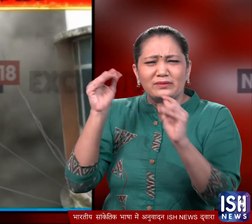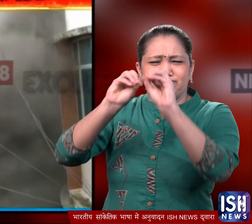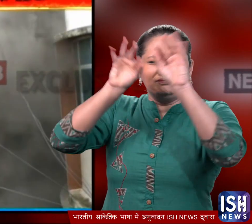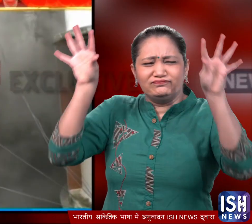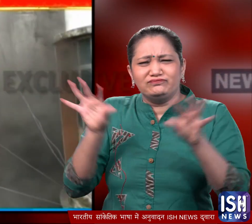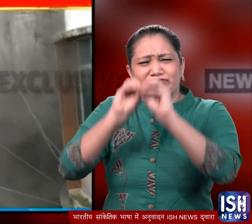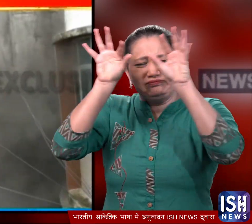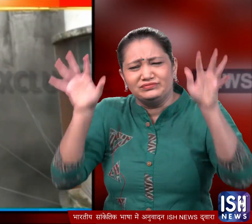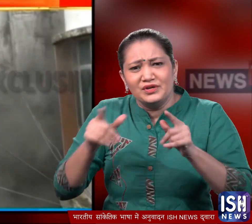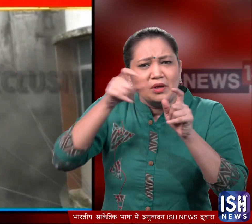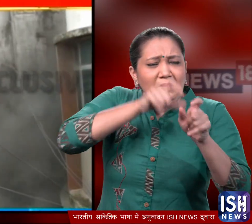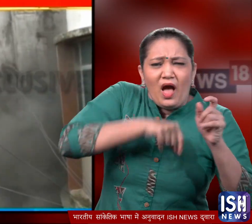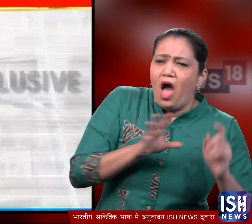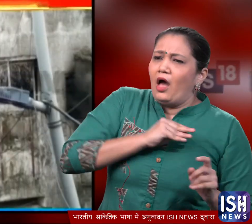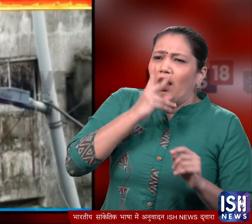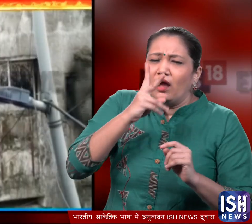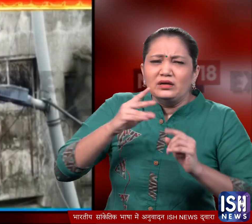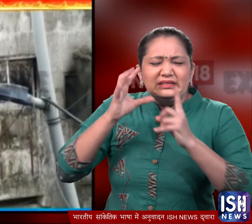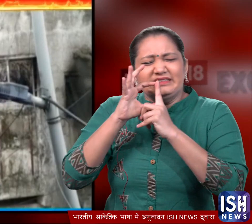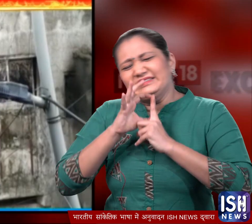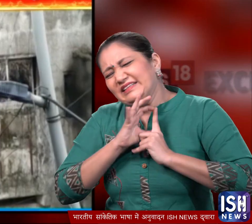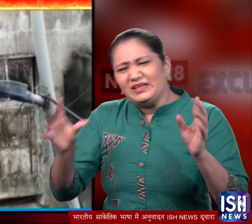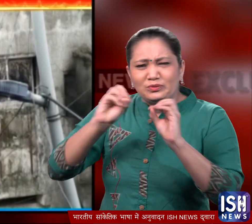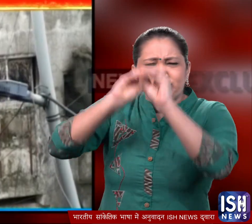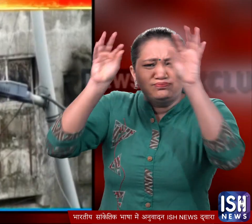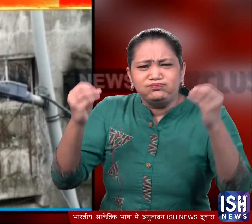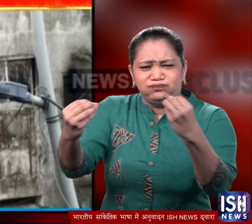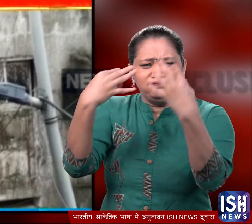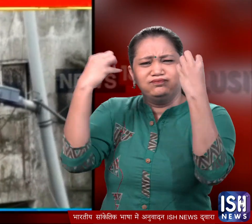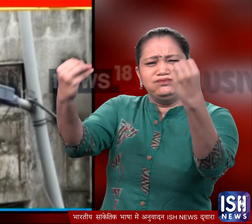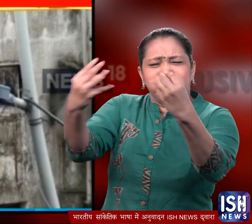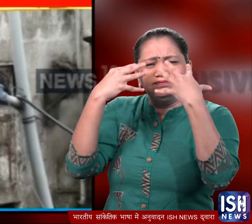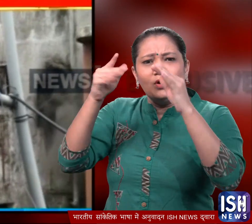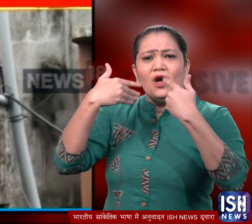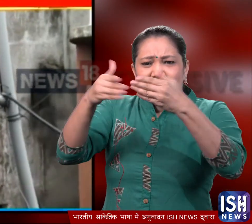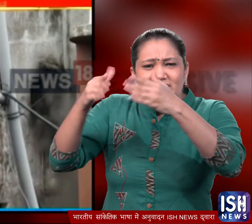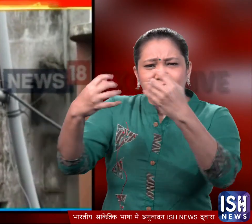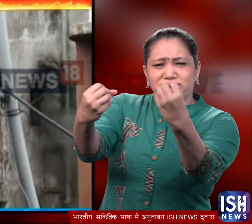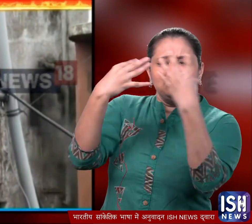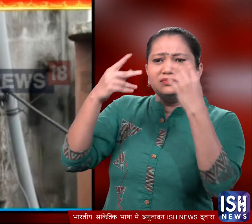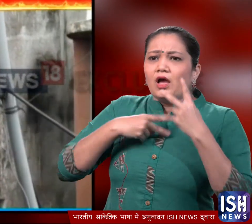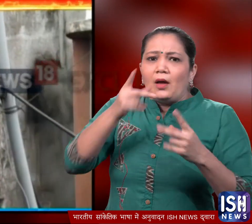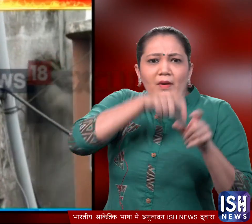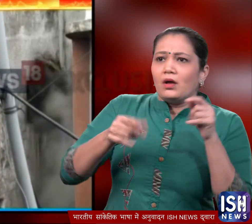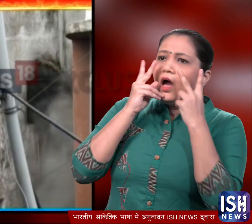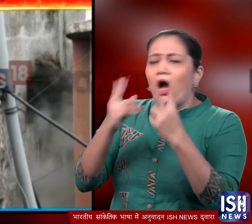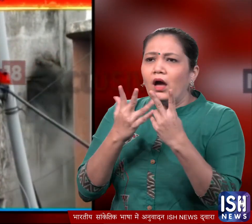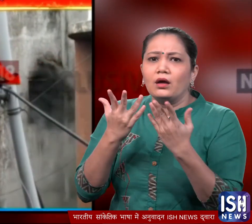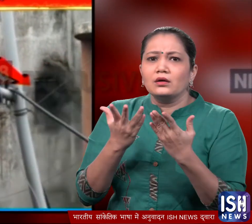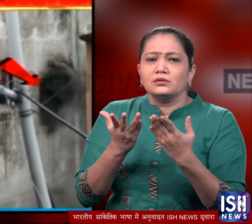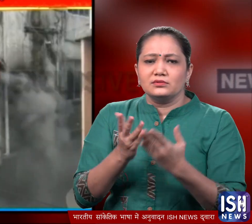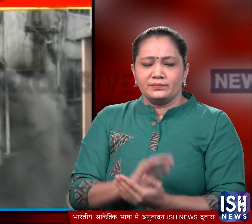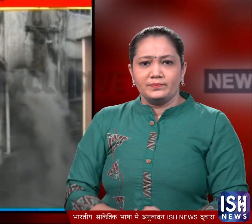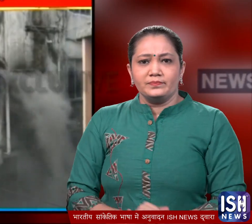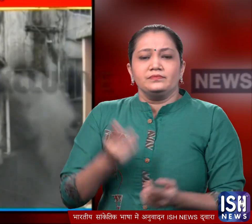धुएं ने पूरे इलाके में कोहराम मचा दिया। इतनी बड़ी मात्रा में धुआं उसकी खिड़कियों से निकल रहा था कि उस पर नजर पड़ते ही अच्छों के होश वाक्ता